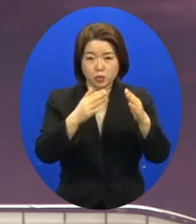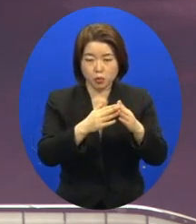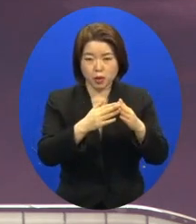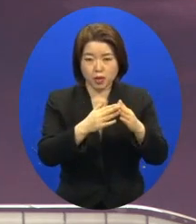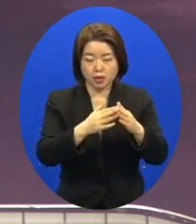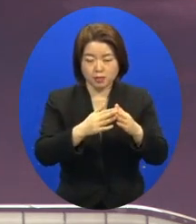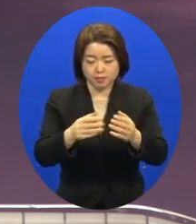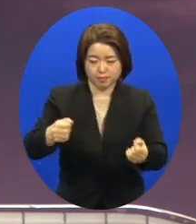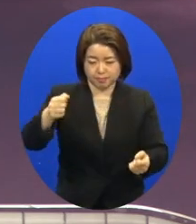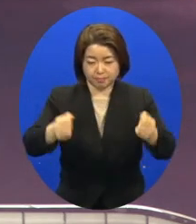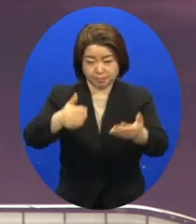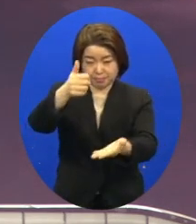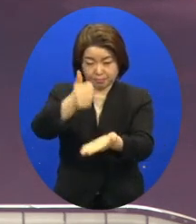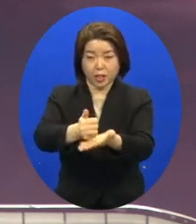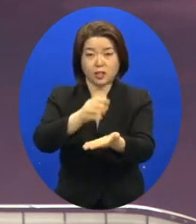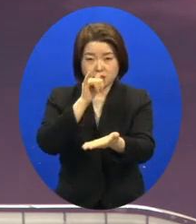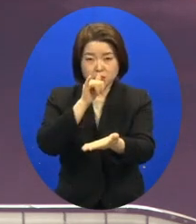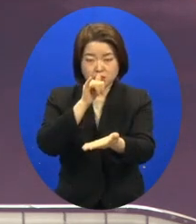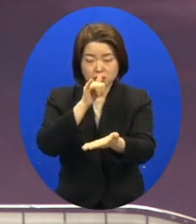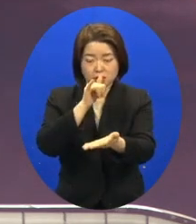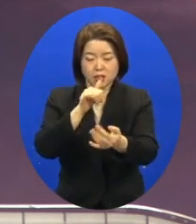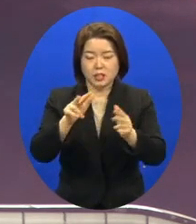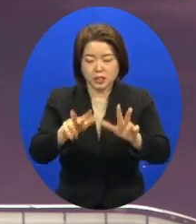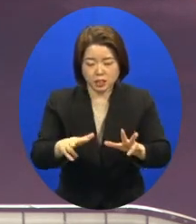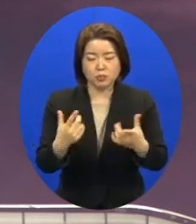계세요. 지금도 그러세요.